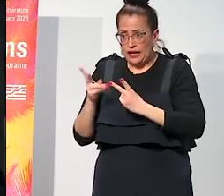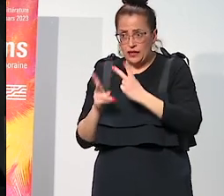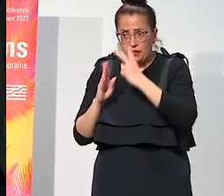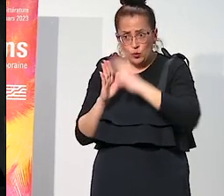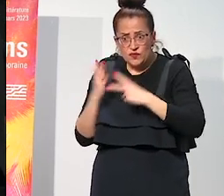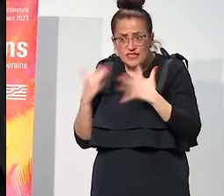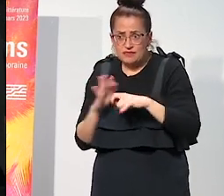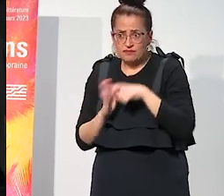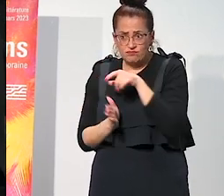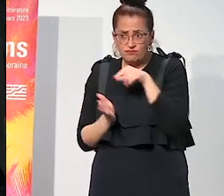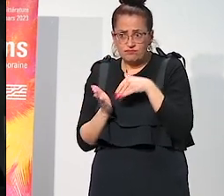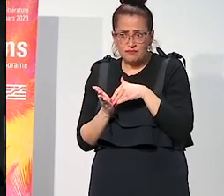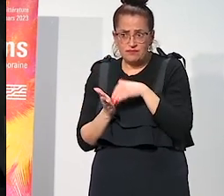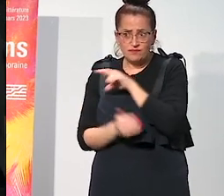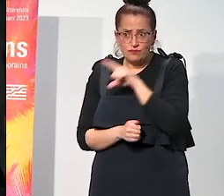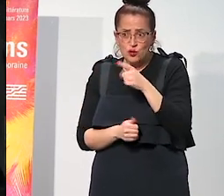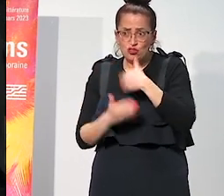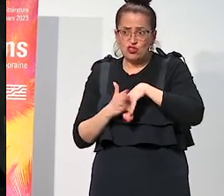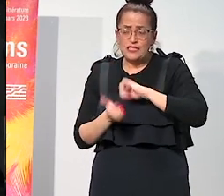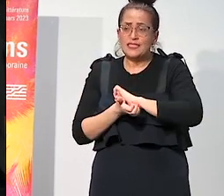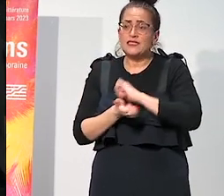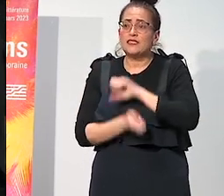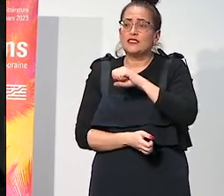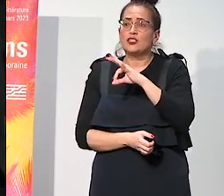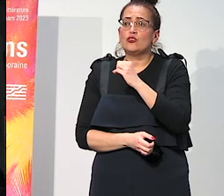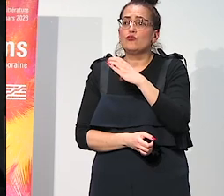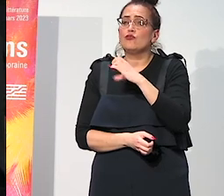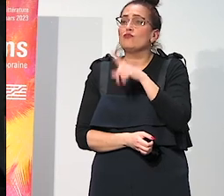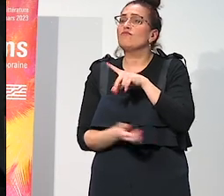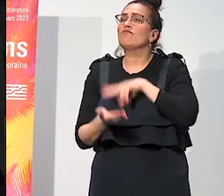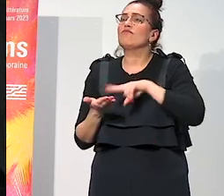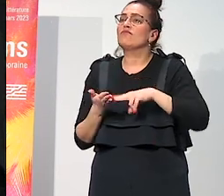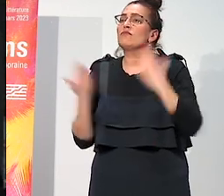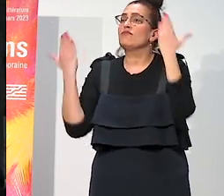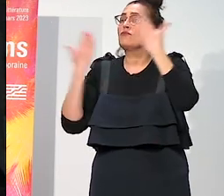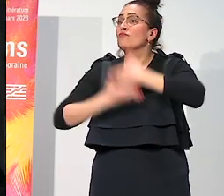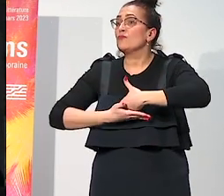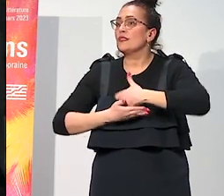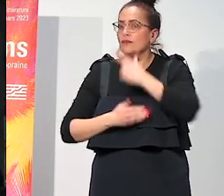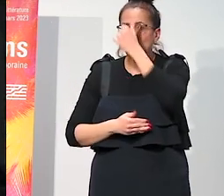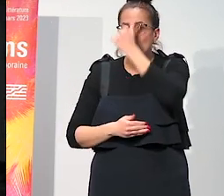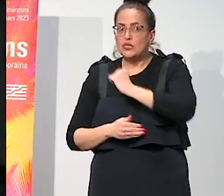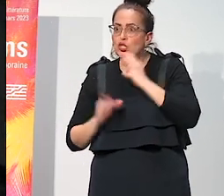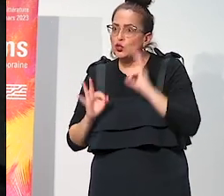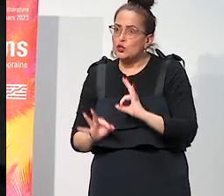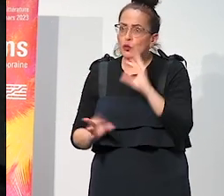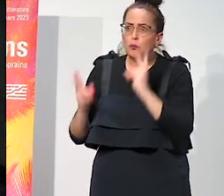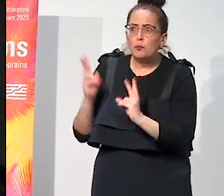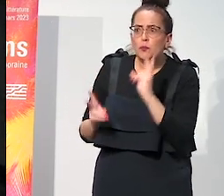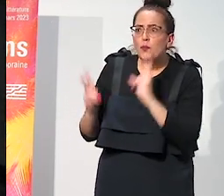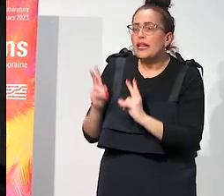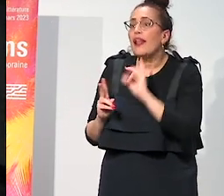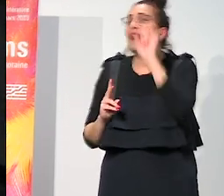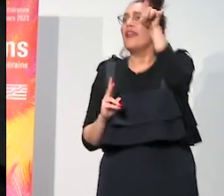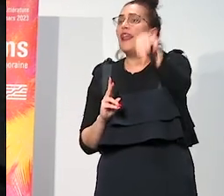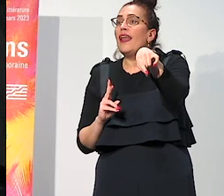sorti donc en 2022 chez Stock dans la collection Une nuit au musée. Et pour ceux qui nous ont rejoints de la rencontre entre